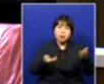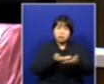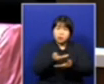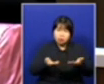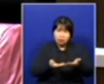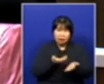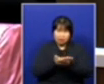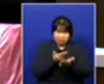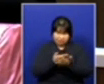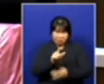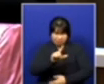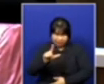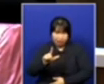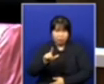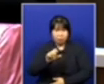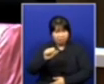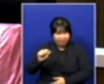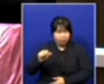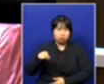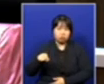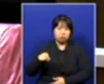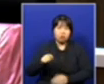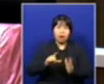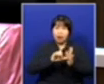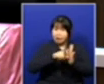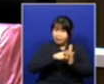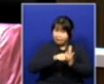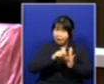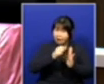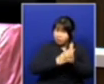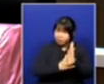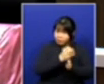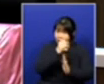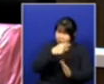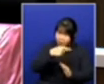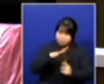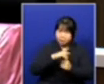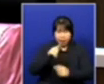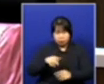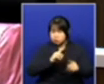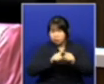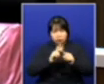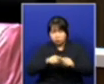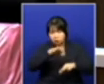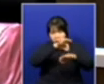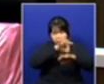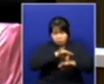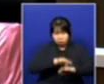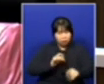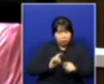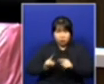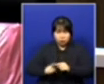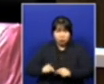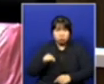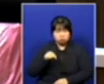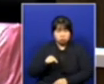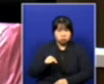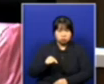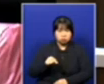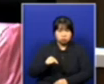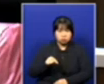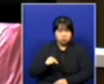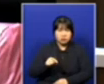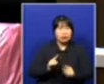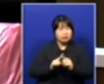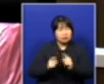ล้านๆเนี่ยเป็นแสนๆเนี่ยเลขาสภาพัฒน์ปลัดคลังผู้อำนวยการสำนักงบผู้อำนวยการหนี้สาธารณะอะไรต่างๆเนี่ยนะแต่น่า